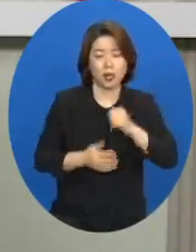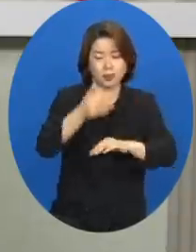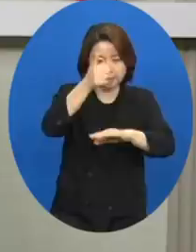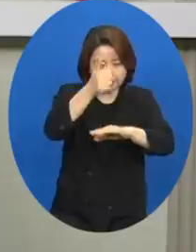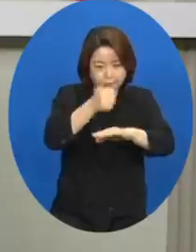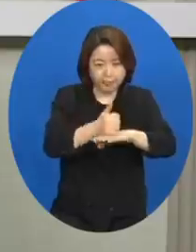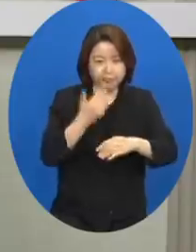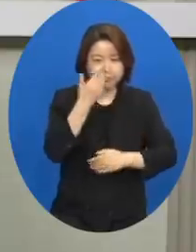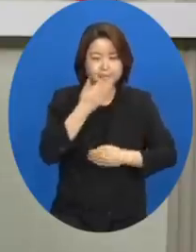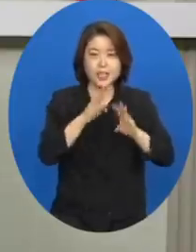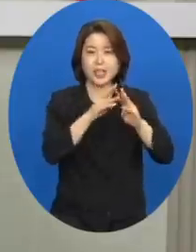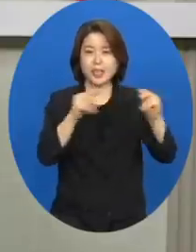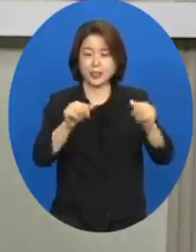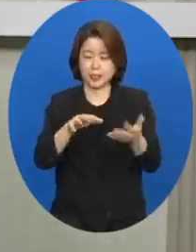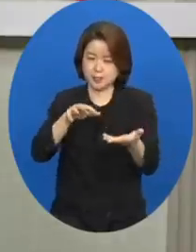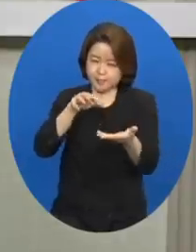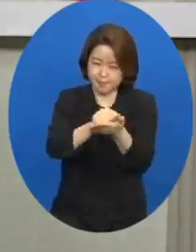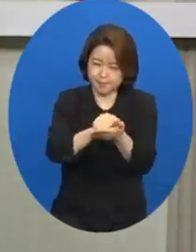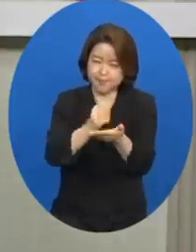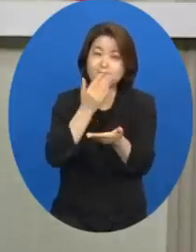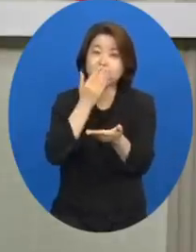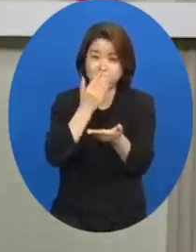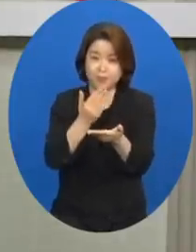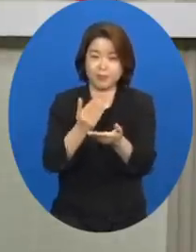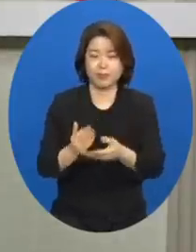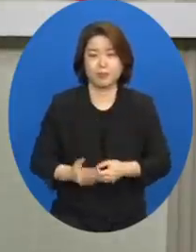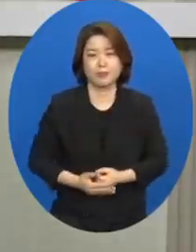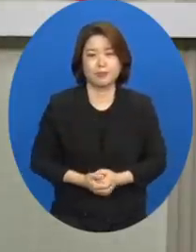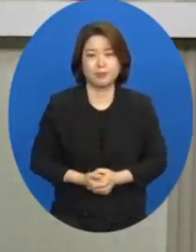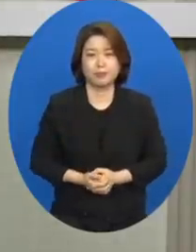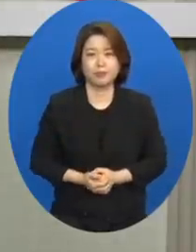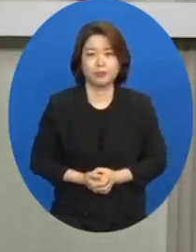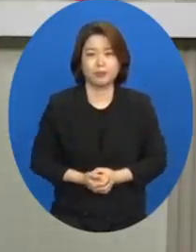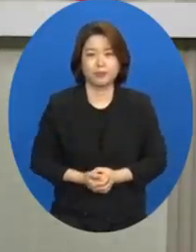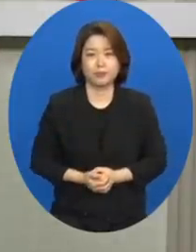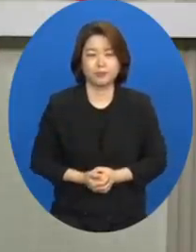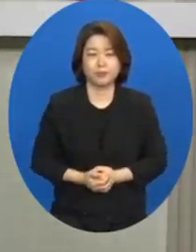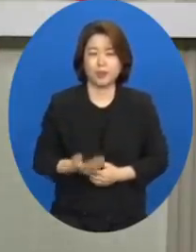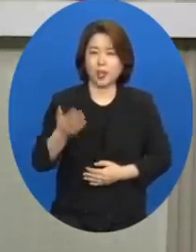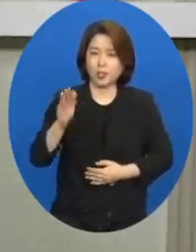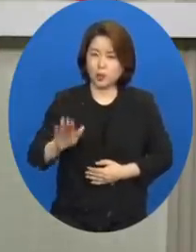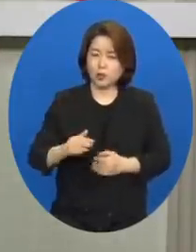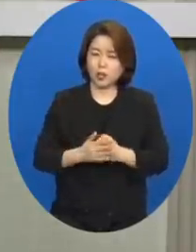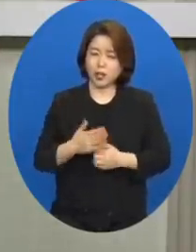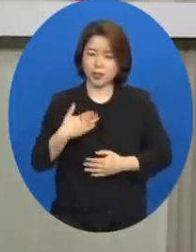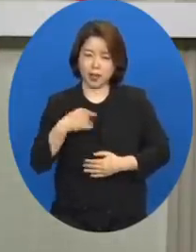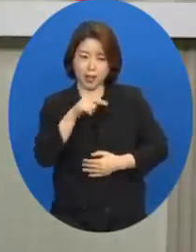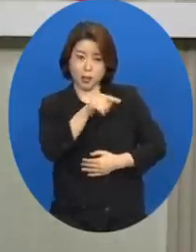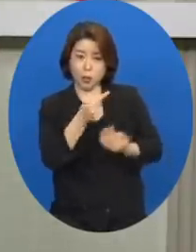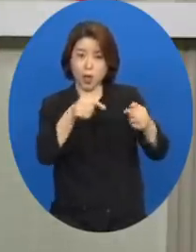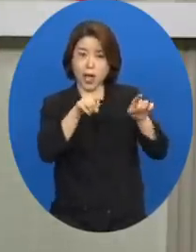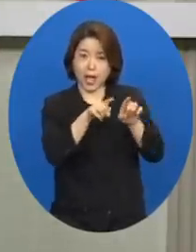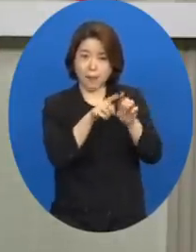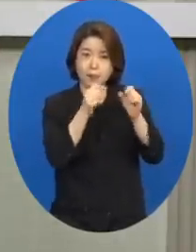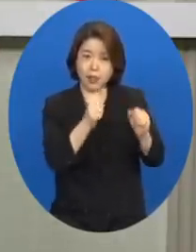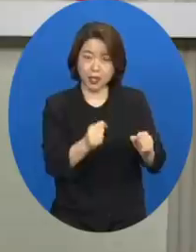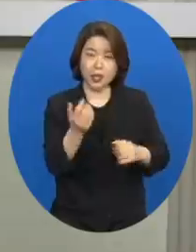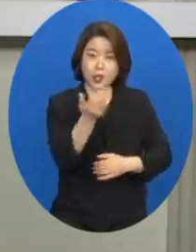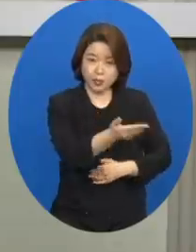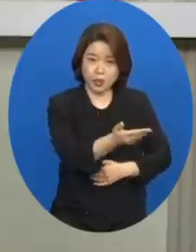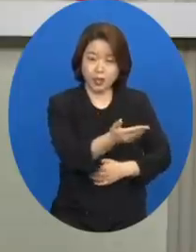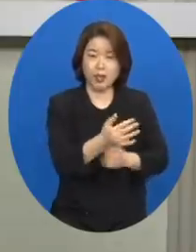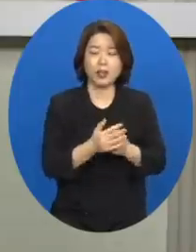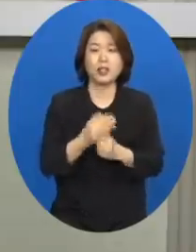가나안 땅을 점령할 수 있었던 거죠 그런데 내가 너와 함께 하시게 하겠다고 하는 이